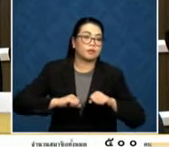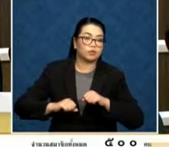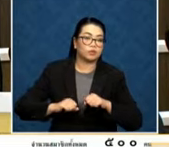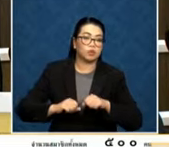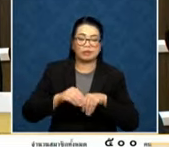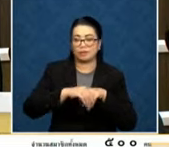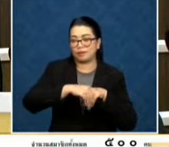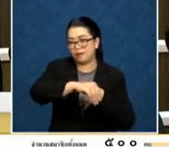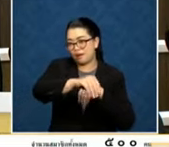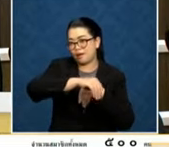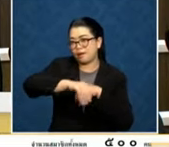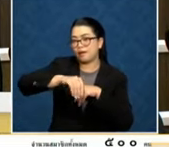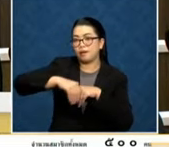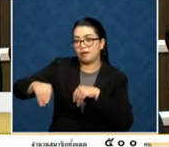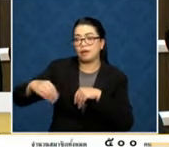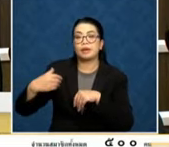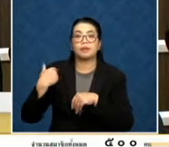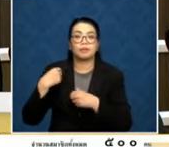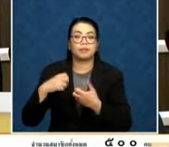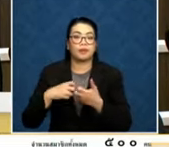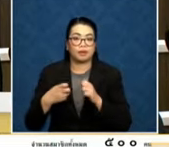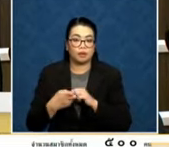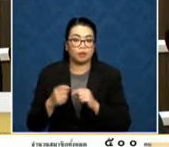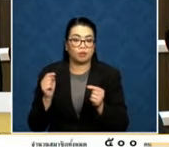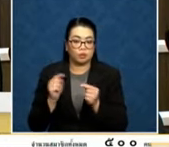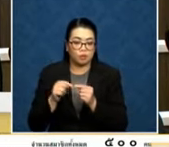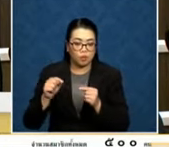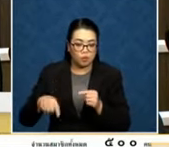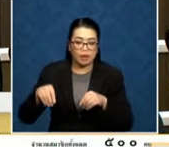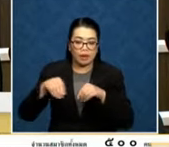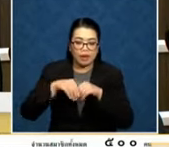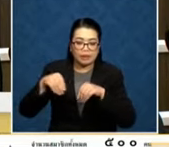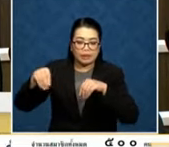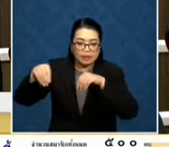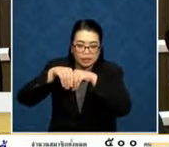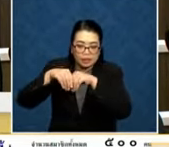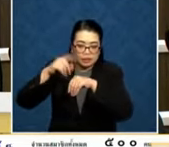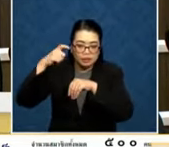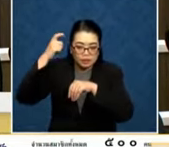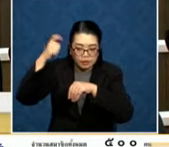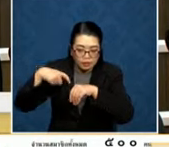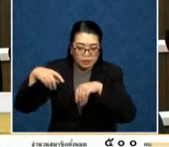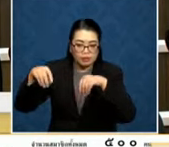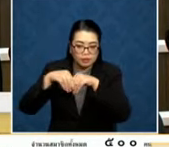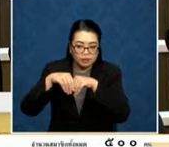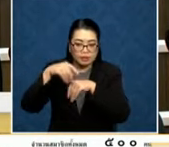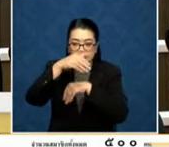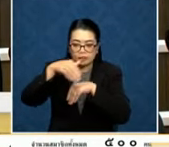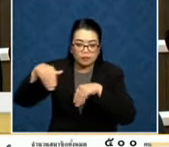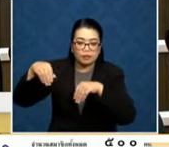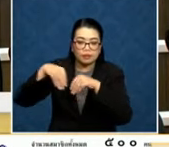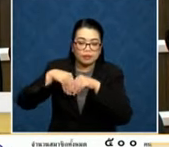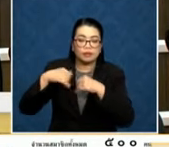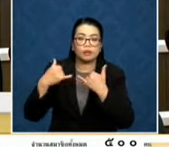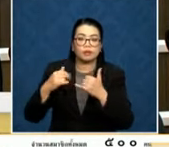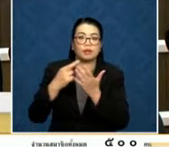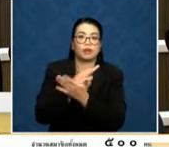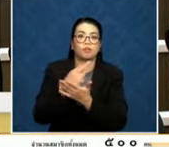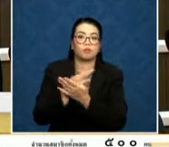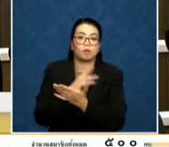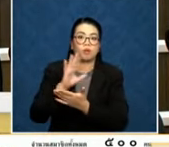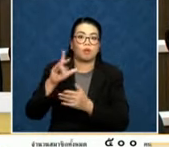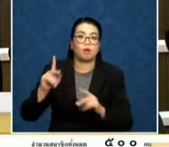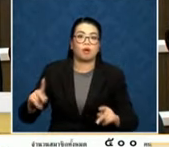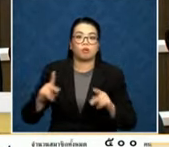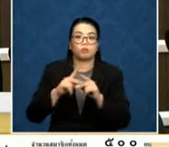ห่างไกลหลายๆพื้นที่โดยเฉพาะบริเวณตะเข็บชายแดนปัจจุบันของนโยบายของ